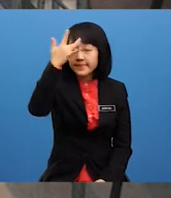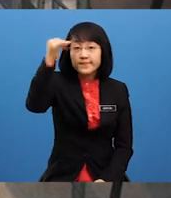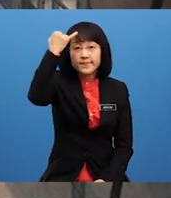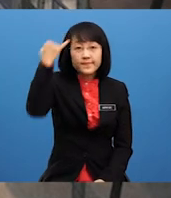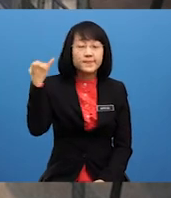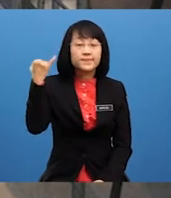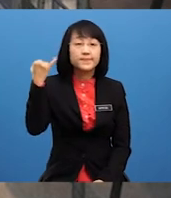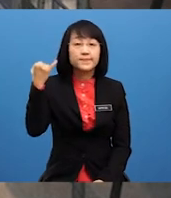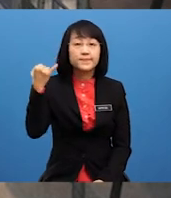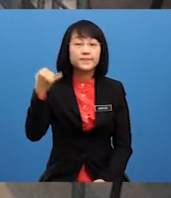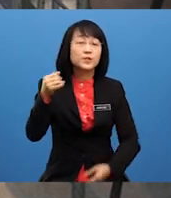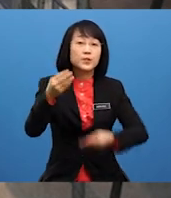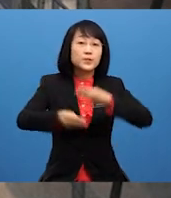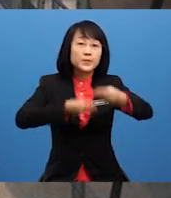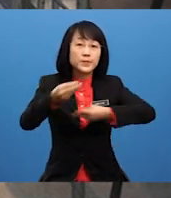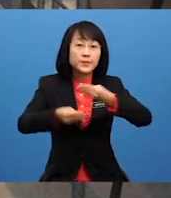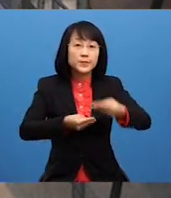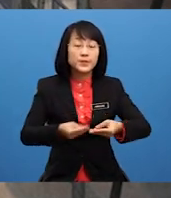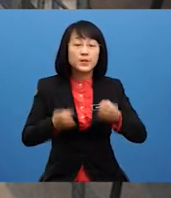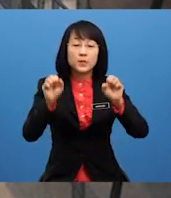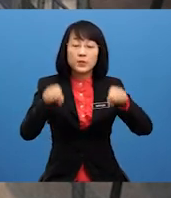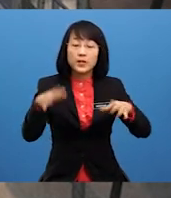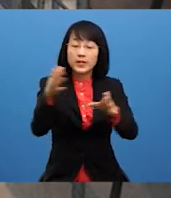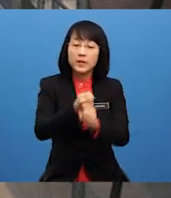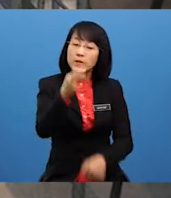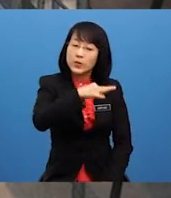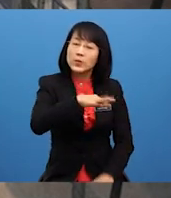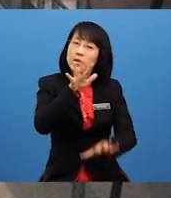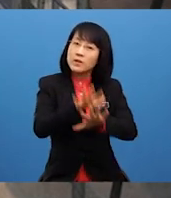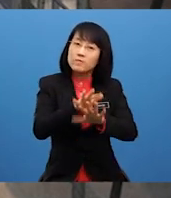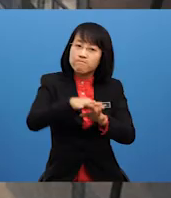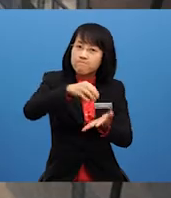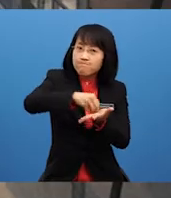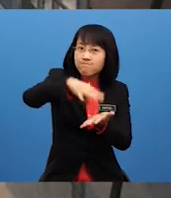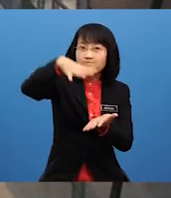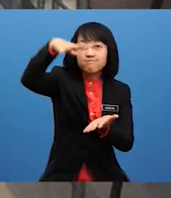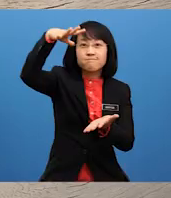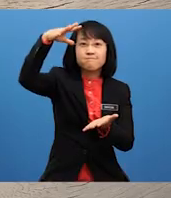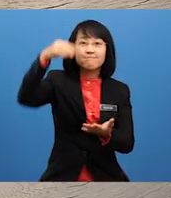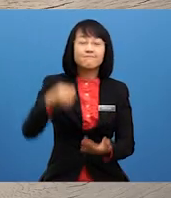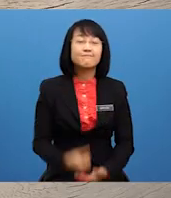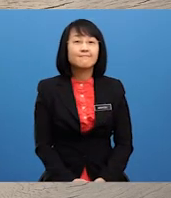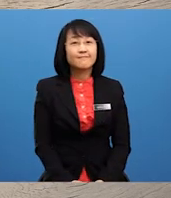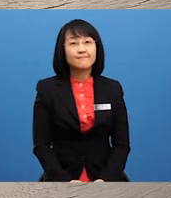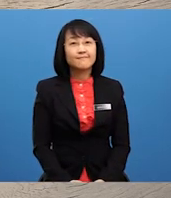menjana keuntungan yang berlipat ganda sehinggakan menjadikan mereka kaya raya.